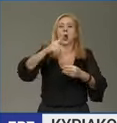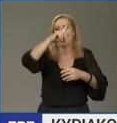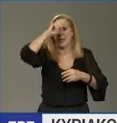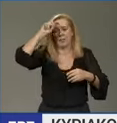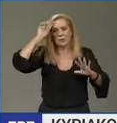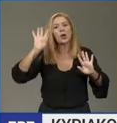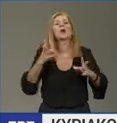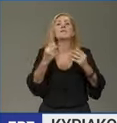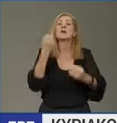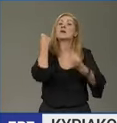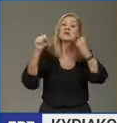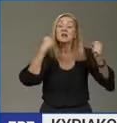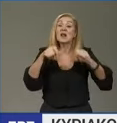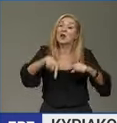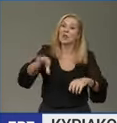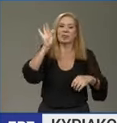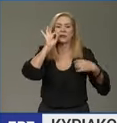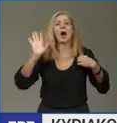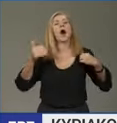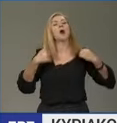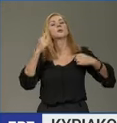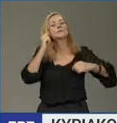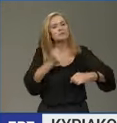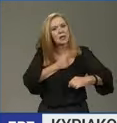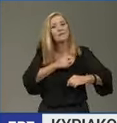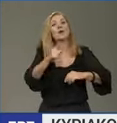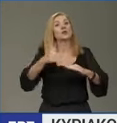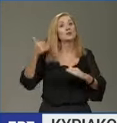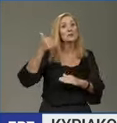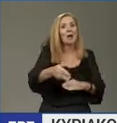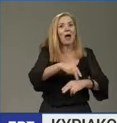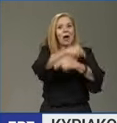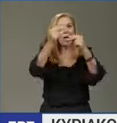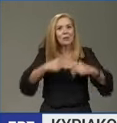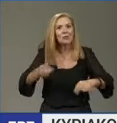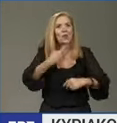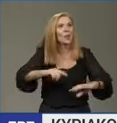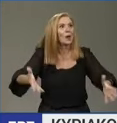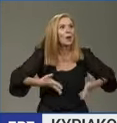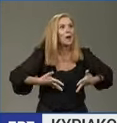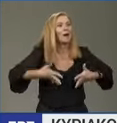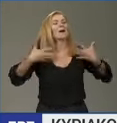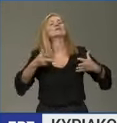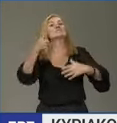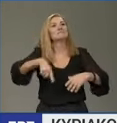αντιδράσεις και από την ίδια την πόλη. Είμαι πεπισμένος όμως ότι το αποτέλεσμα θα μας δικαιώσει και θα δικαιώσει και την